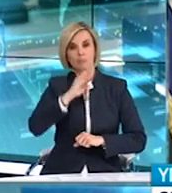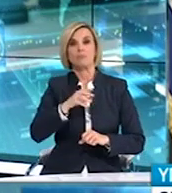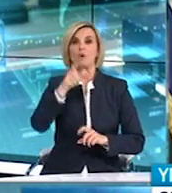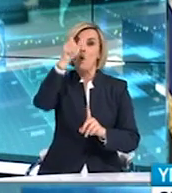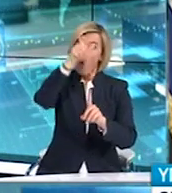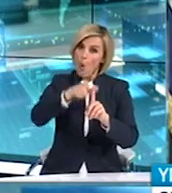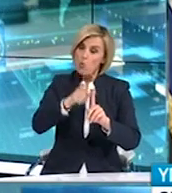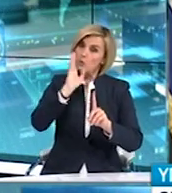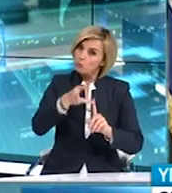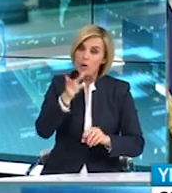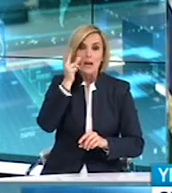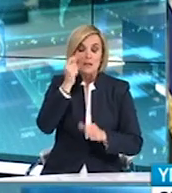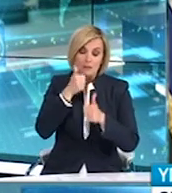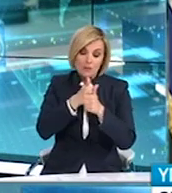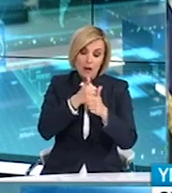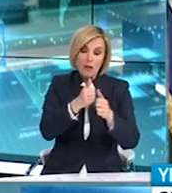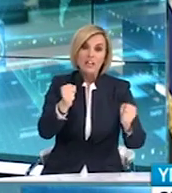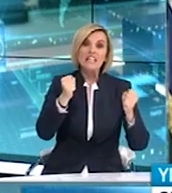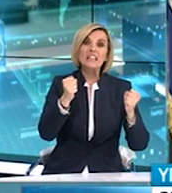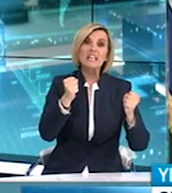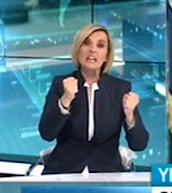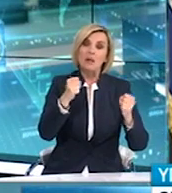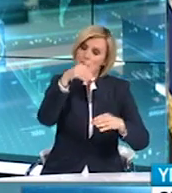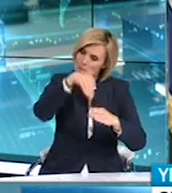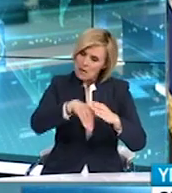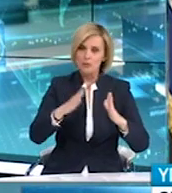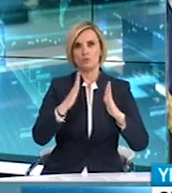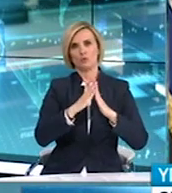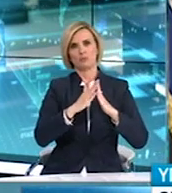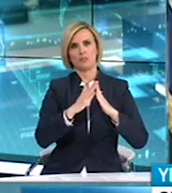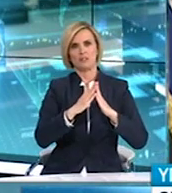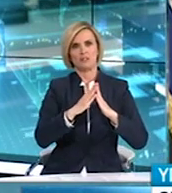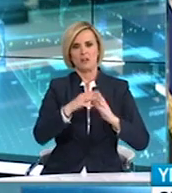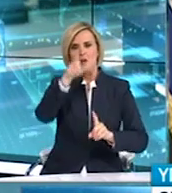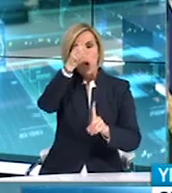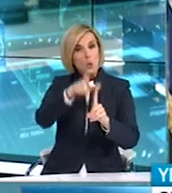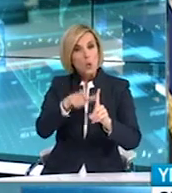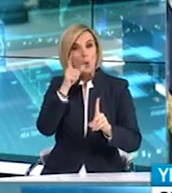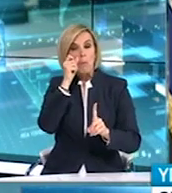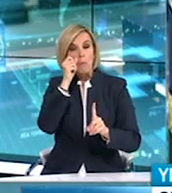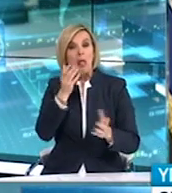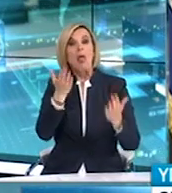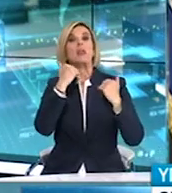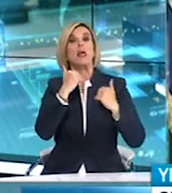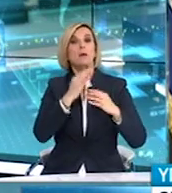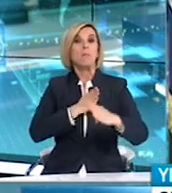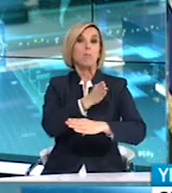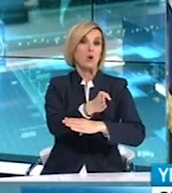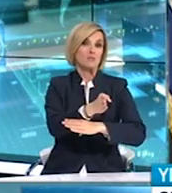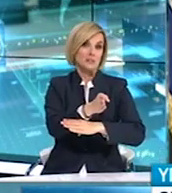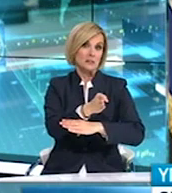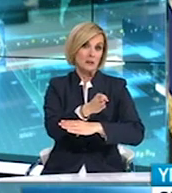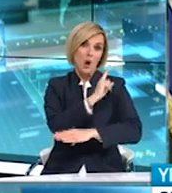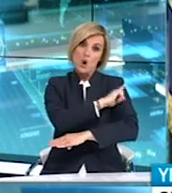του σύμφωνα με τις οδηγίες του Εθνικού Οργανισμού Δημόσιας Υγείας στο σπίτι. Ένα άτομο που δεν έχει καμία πρόσβαση σε κανένα σύστημα υγείας στη χώρα μας.